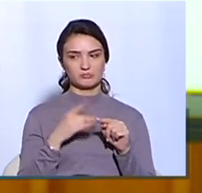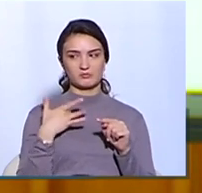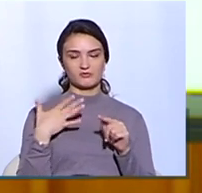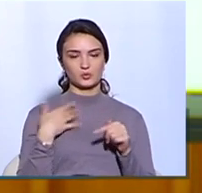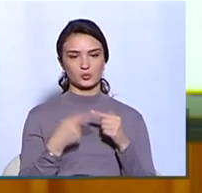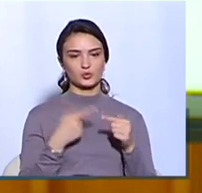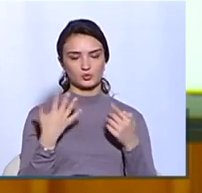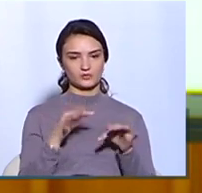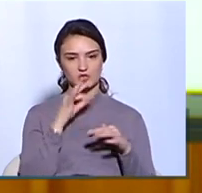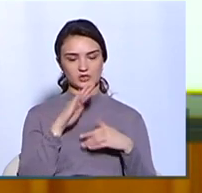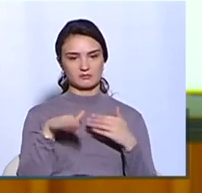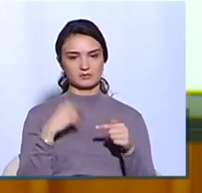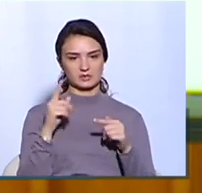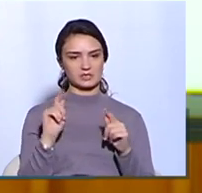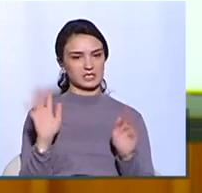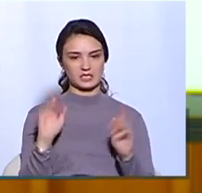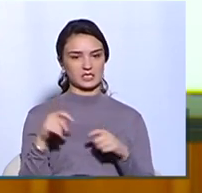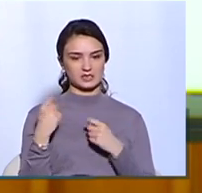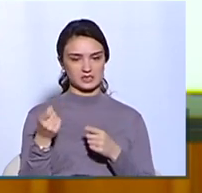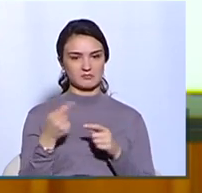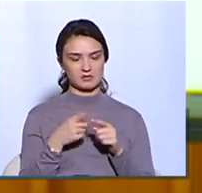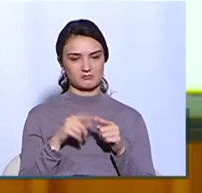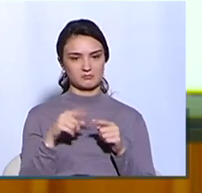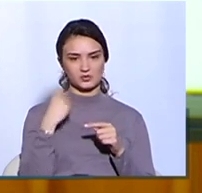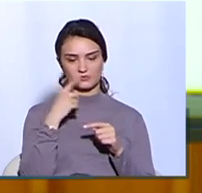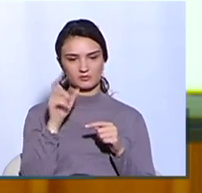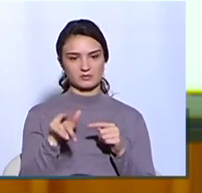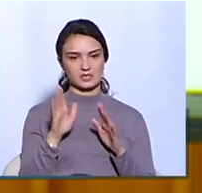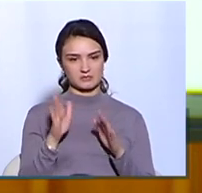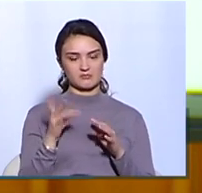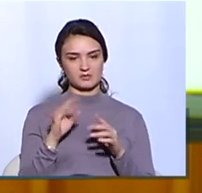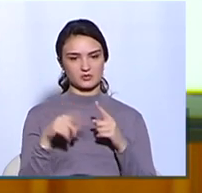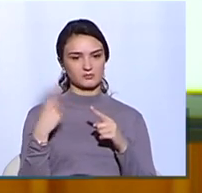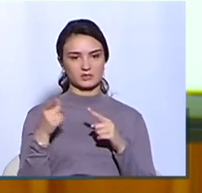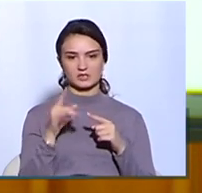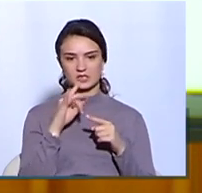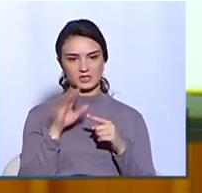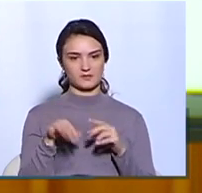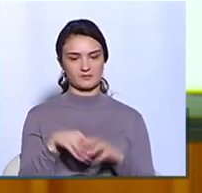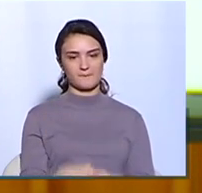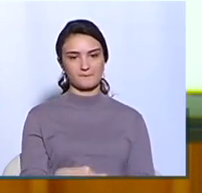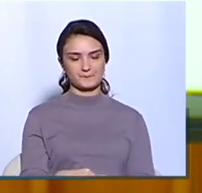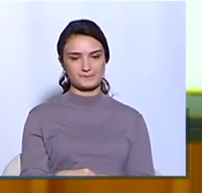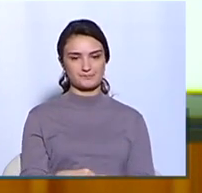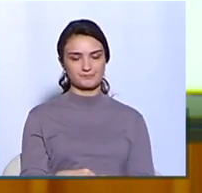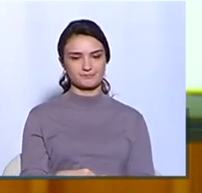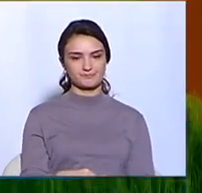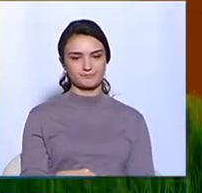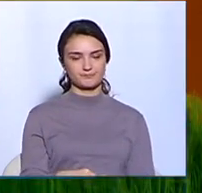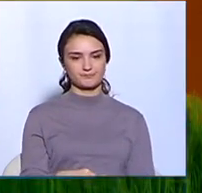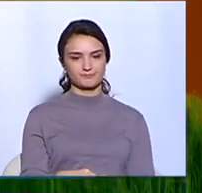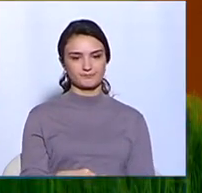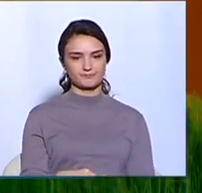მემკვიდრული უკვე შემდეგ თაობას აღარ გადაეცემა. ამ პიროვნებას ექნება, მაგრამ შემდგომს უკვე აღარ გადაეცემა. დია.